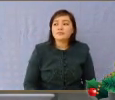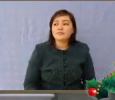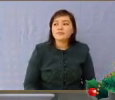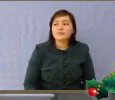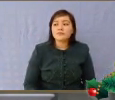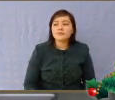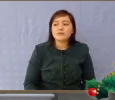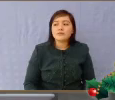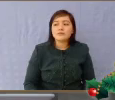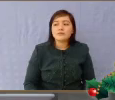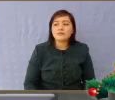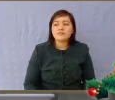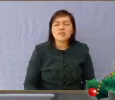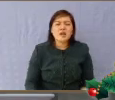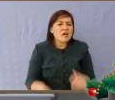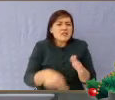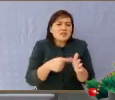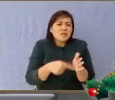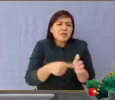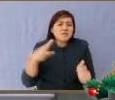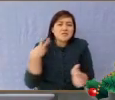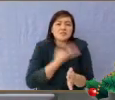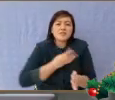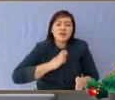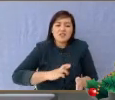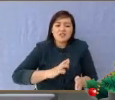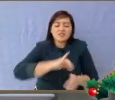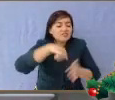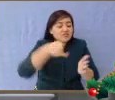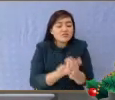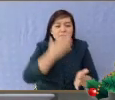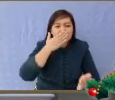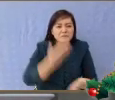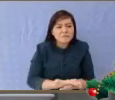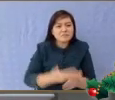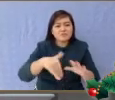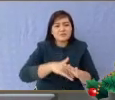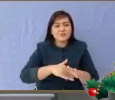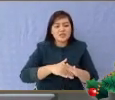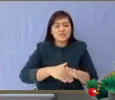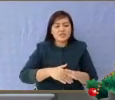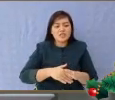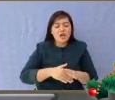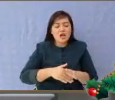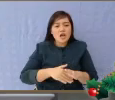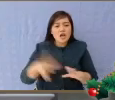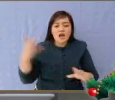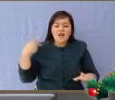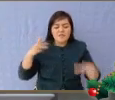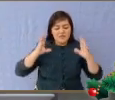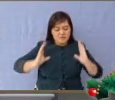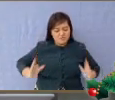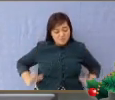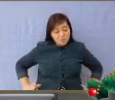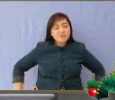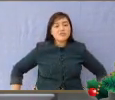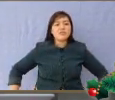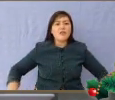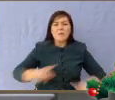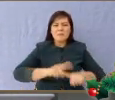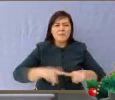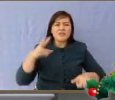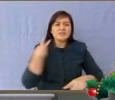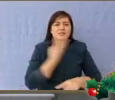tayong pumorma. Magaling lang po tayong magsuot ng damit. Magaling lang tayong magsalita, pero wala po tayong pananampalataya.